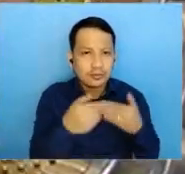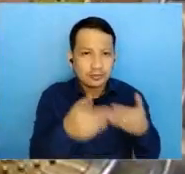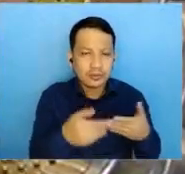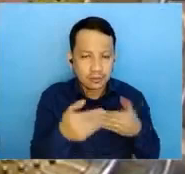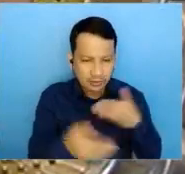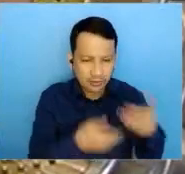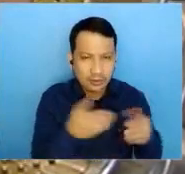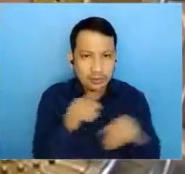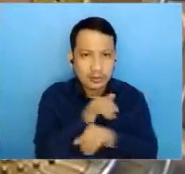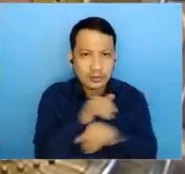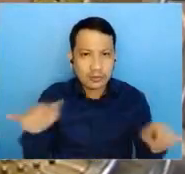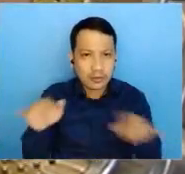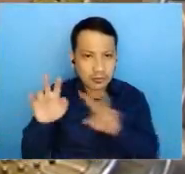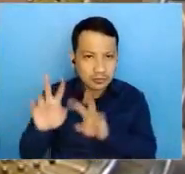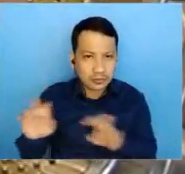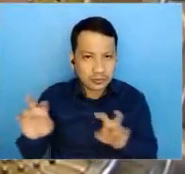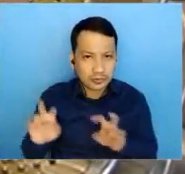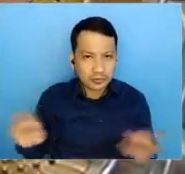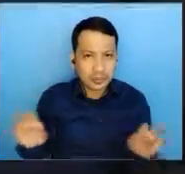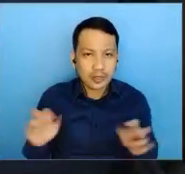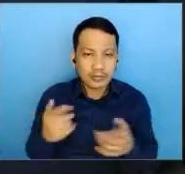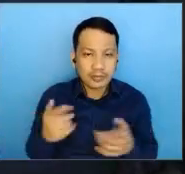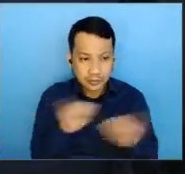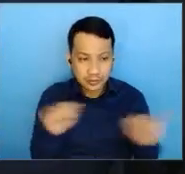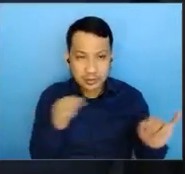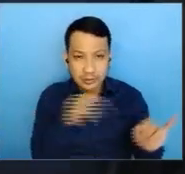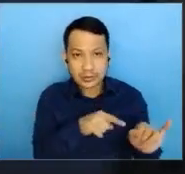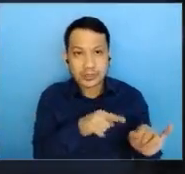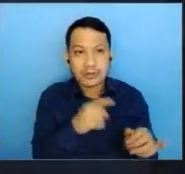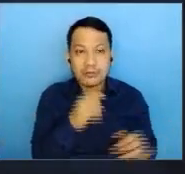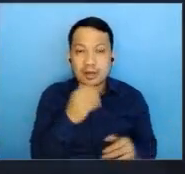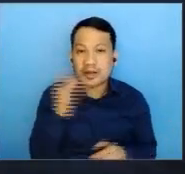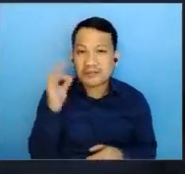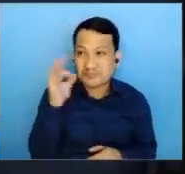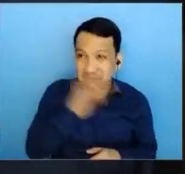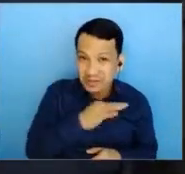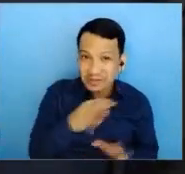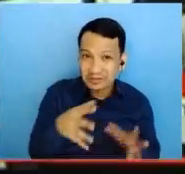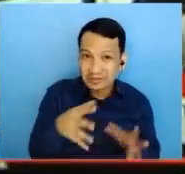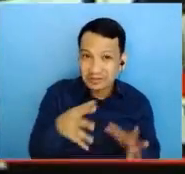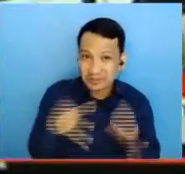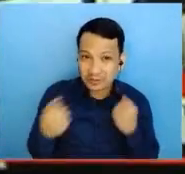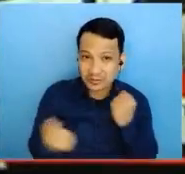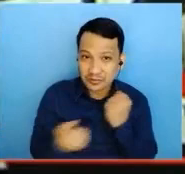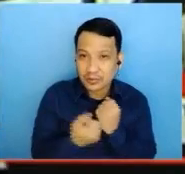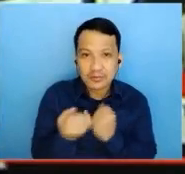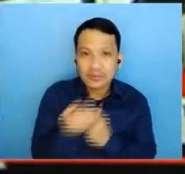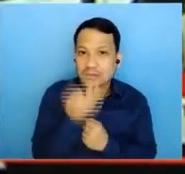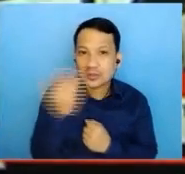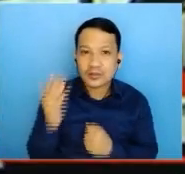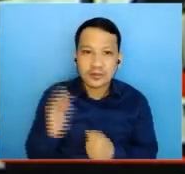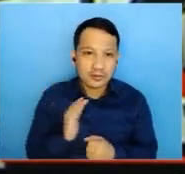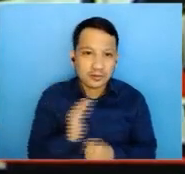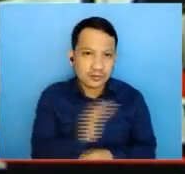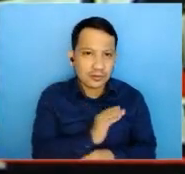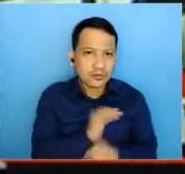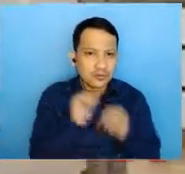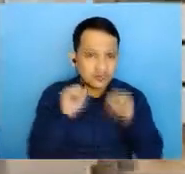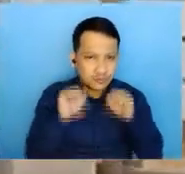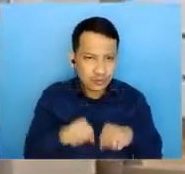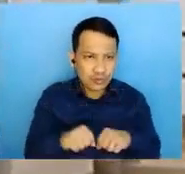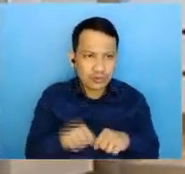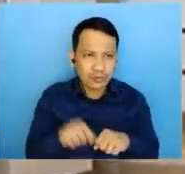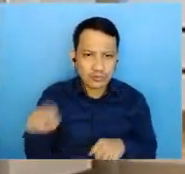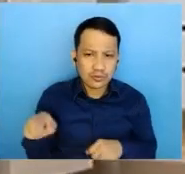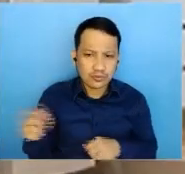ang investigasyon ng PhilHealth sa sinasabing pecking claims. Bagay na sireportahan ng ilang mambabatas. Pwede naman daw bawiin ang ahensya